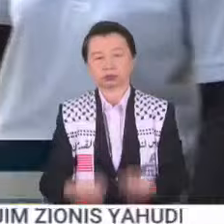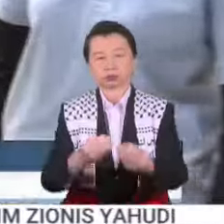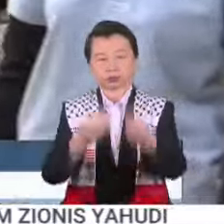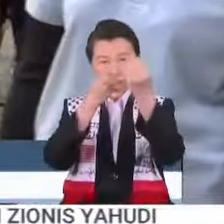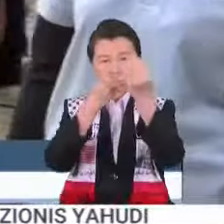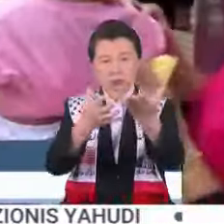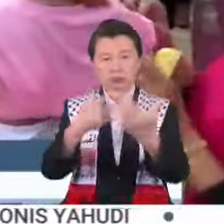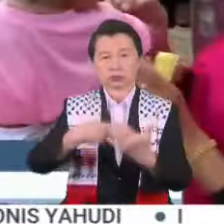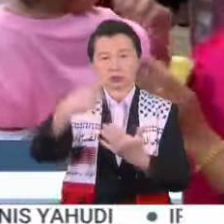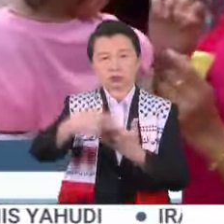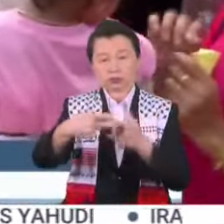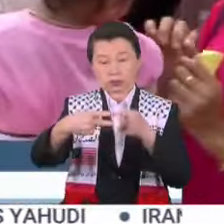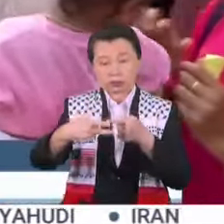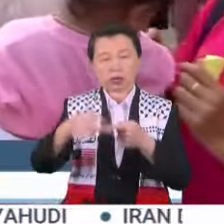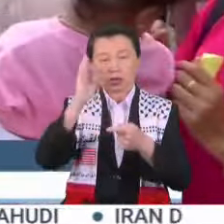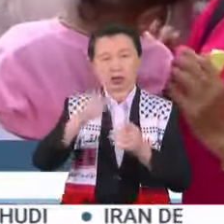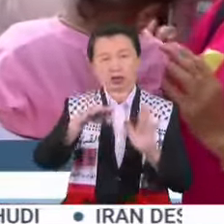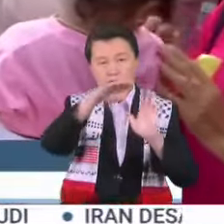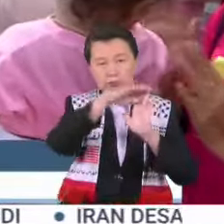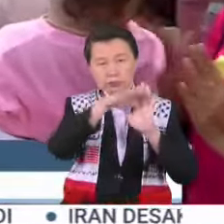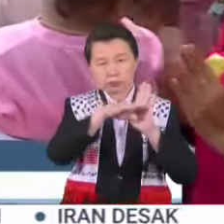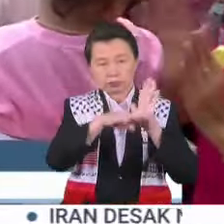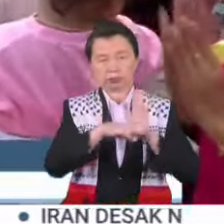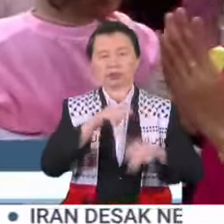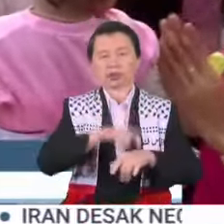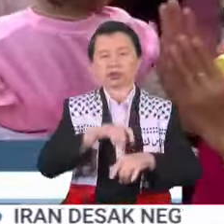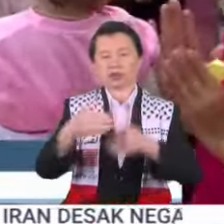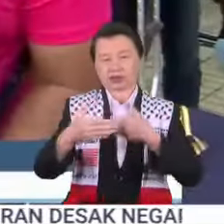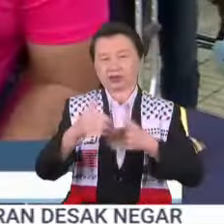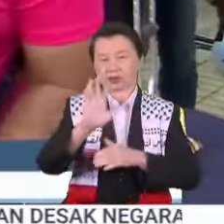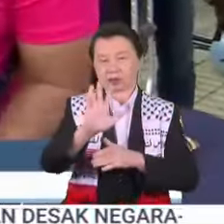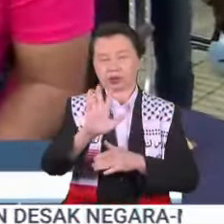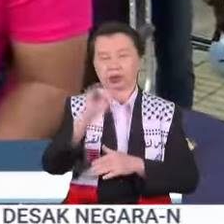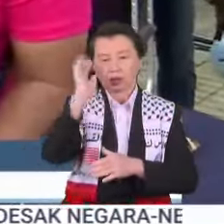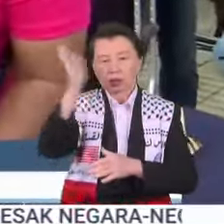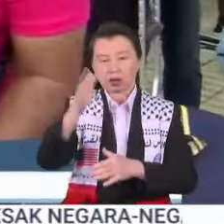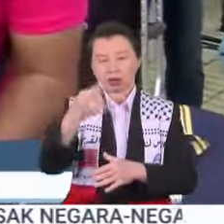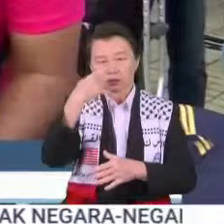Maklumat mengenai program itu akan diperincikan dalam masa terdekat